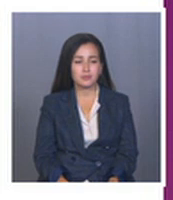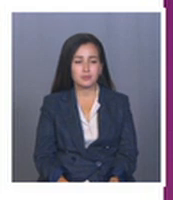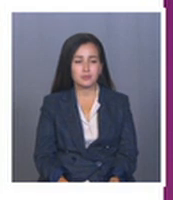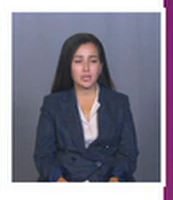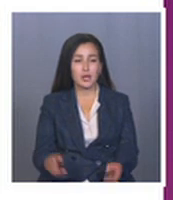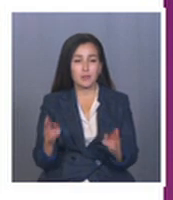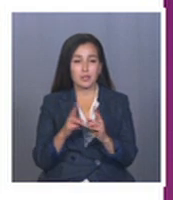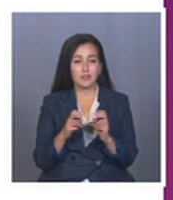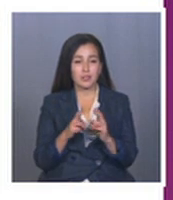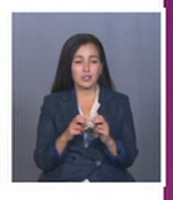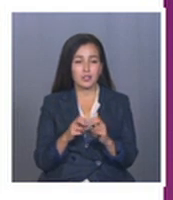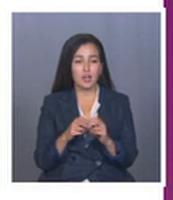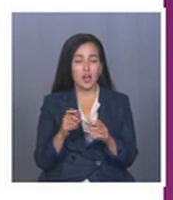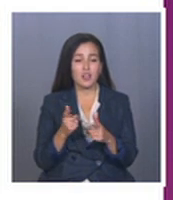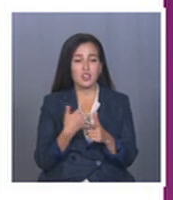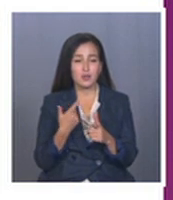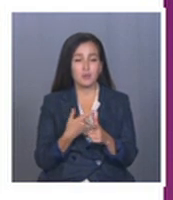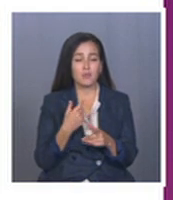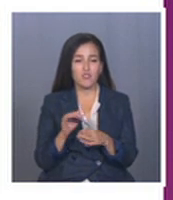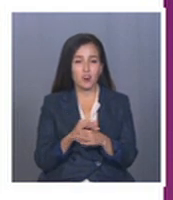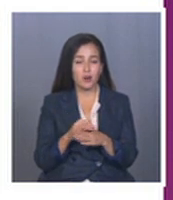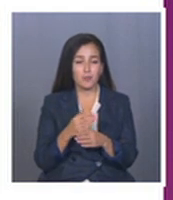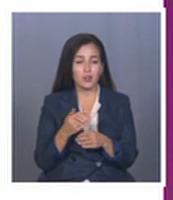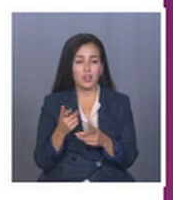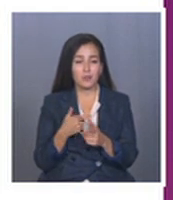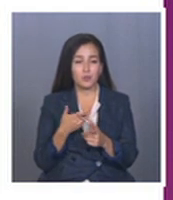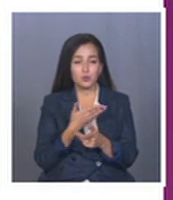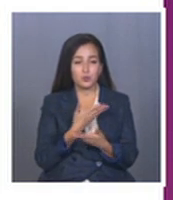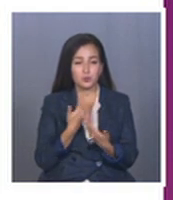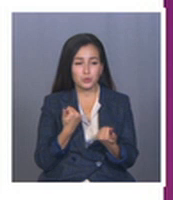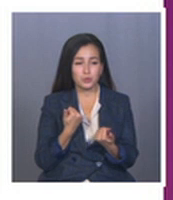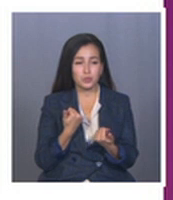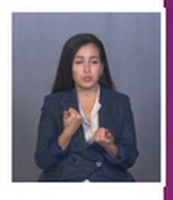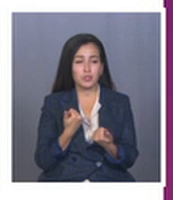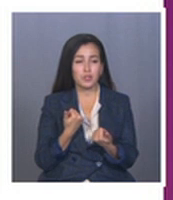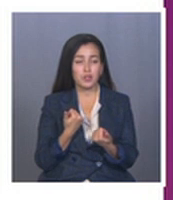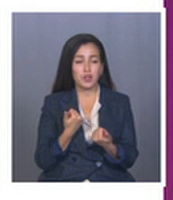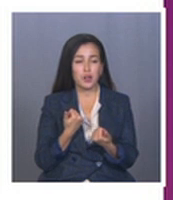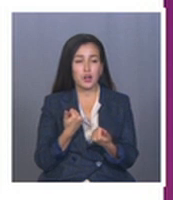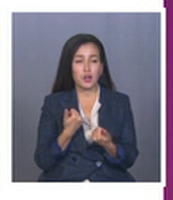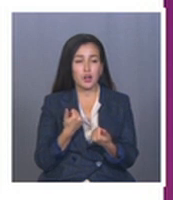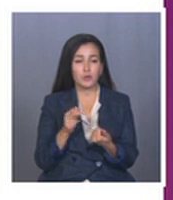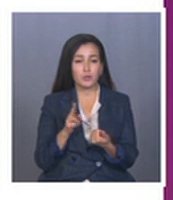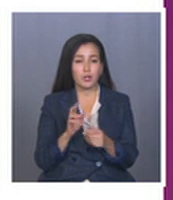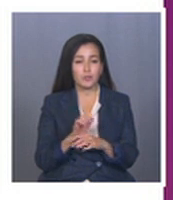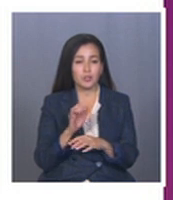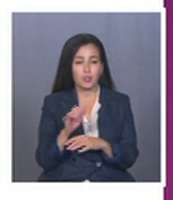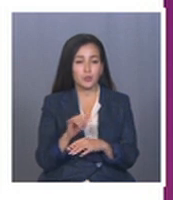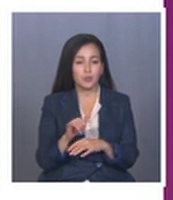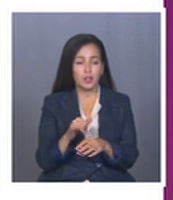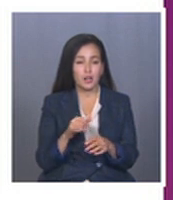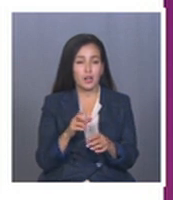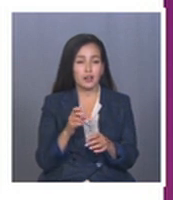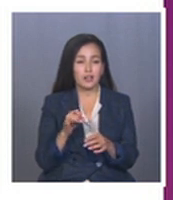Проверим. Правильно. Отсутствие фамилии, имени, отчества, адресата и употребление